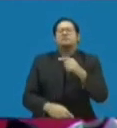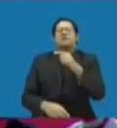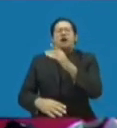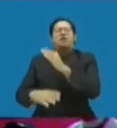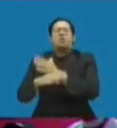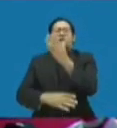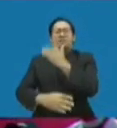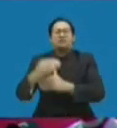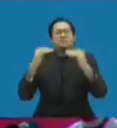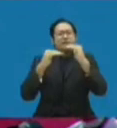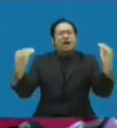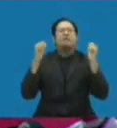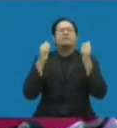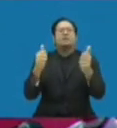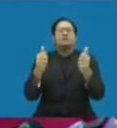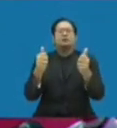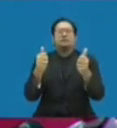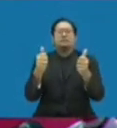difabel